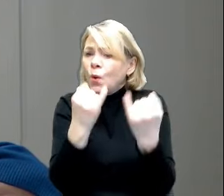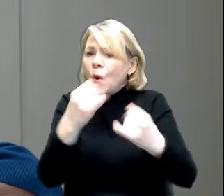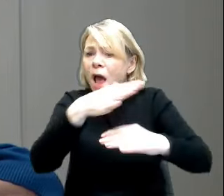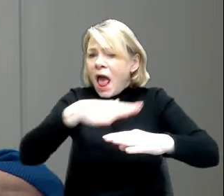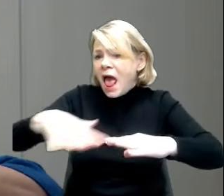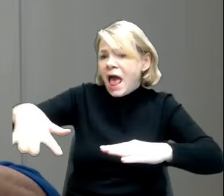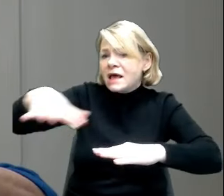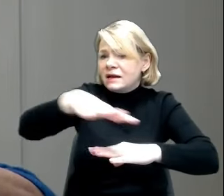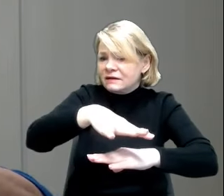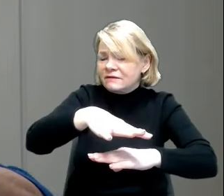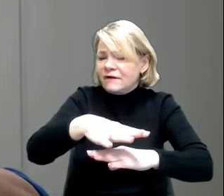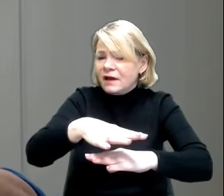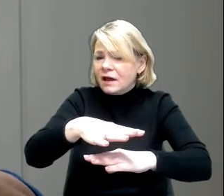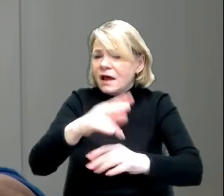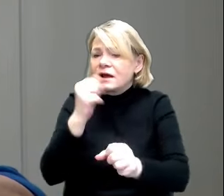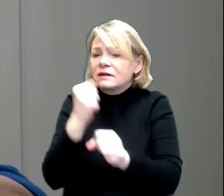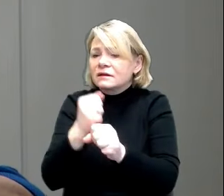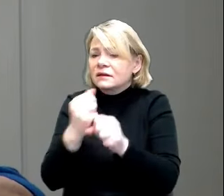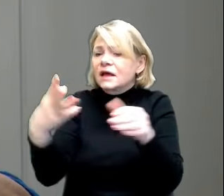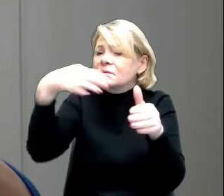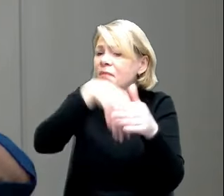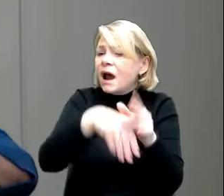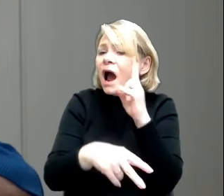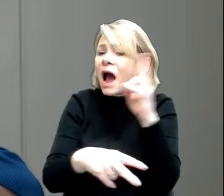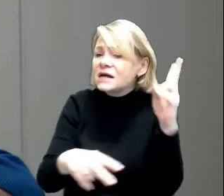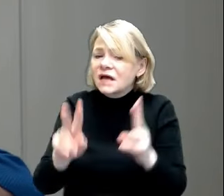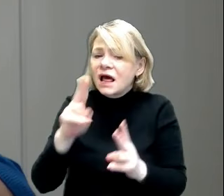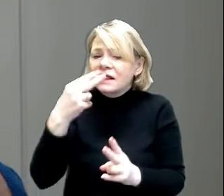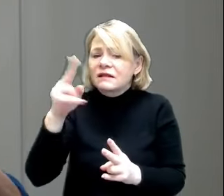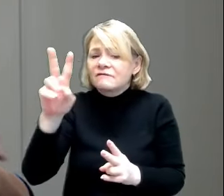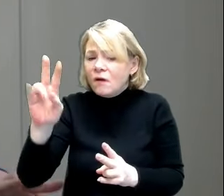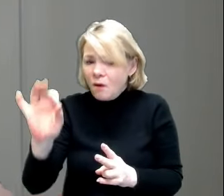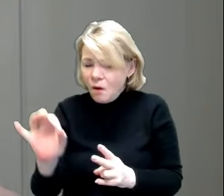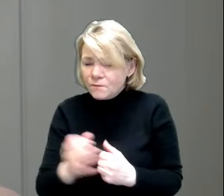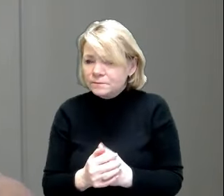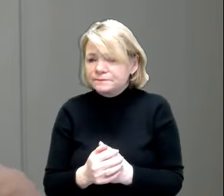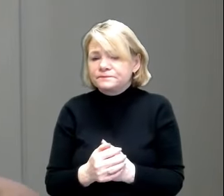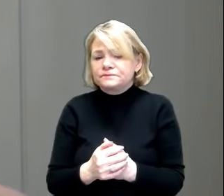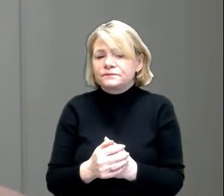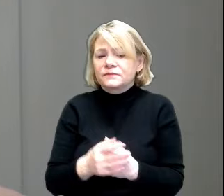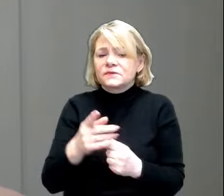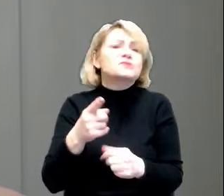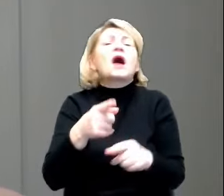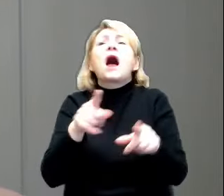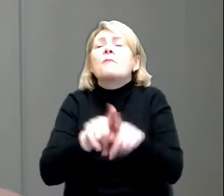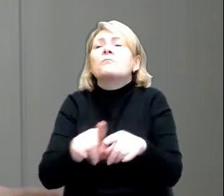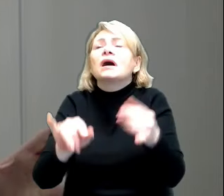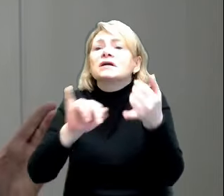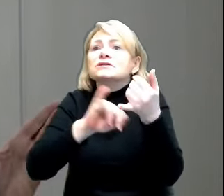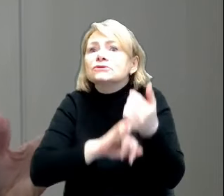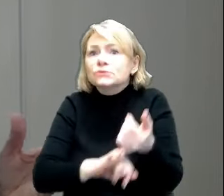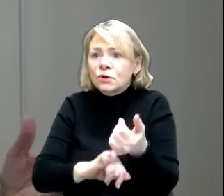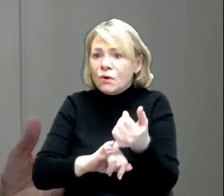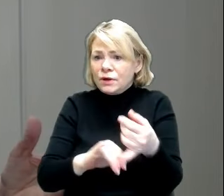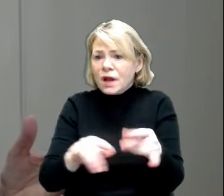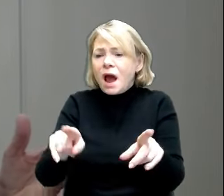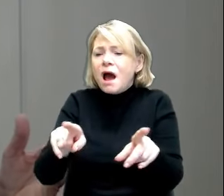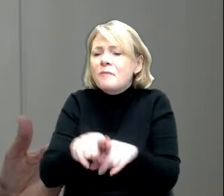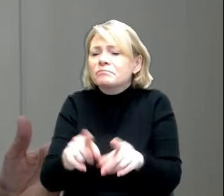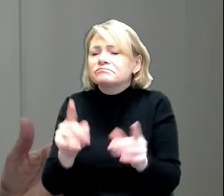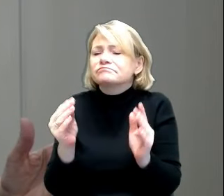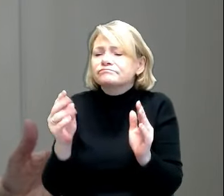organizacijoms nes va tai kas šiandien įvyko tai yra jau istorija tai turėtų įamžinti kaip kaip jie